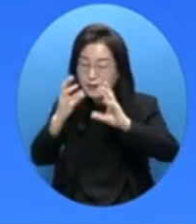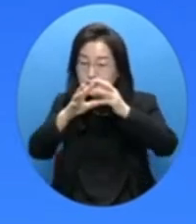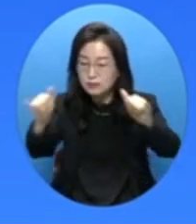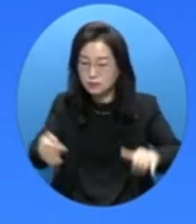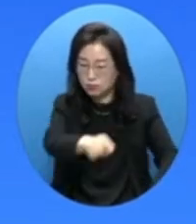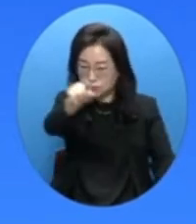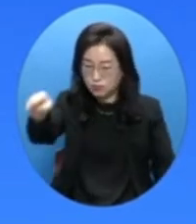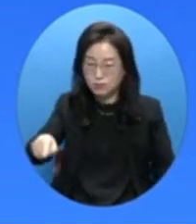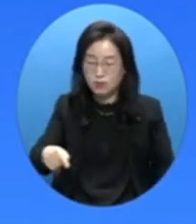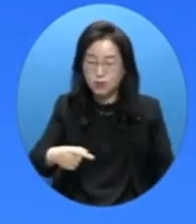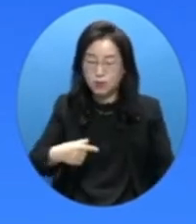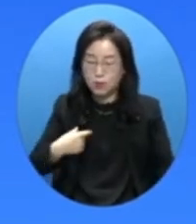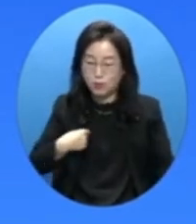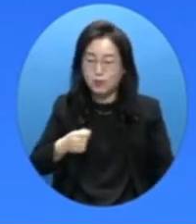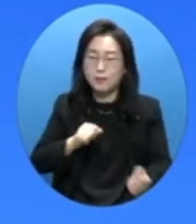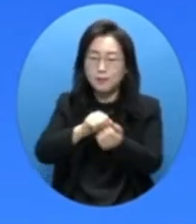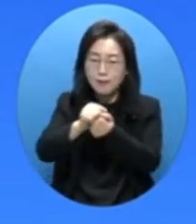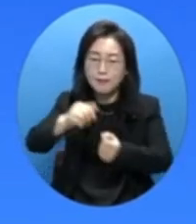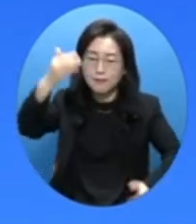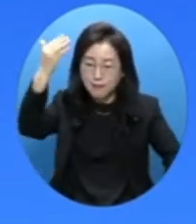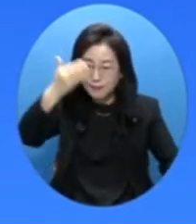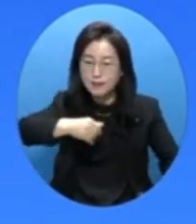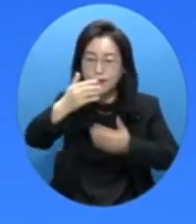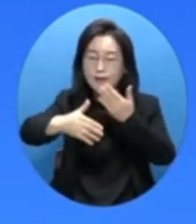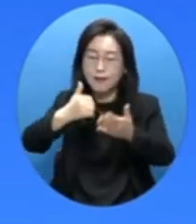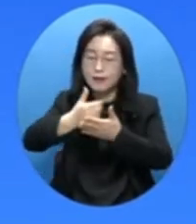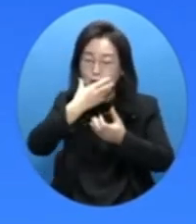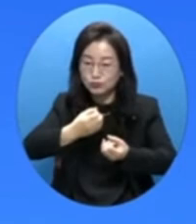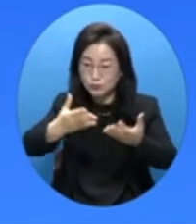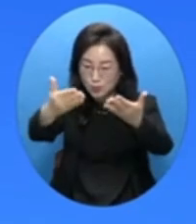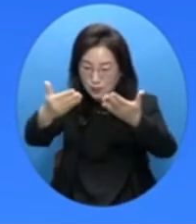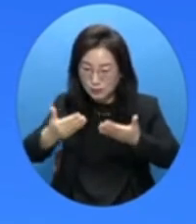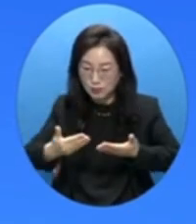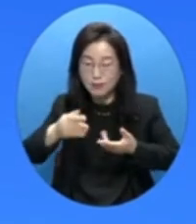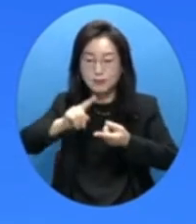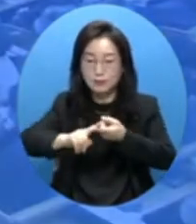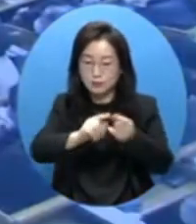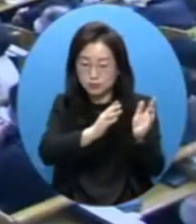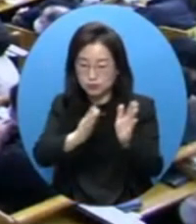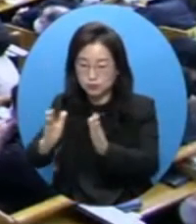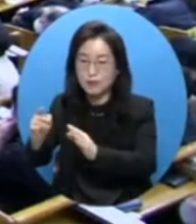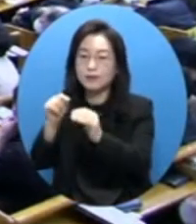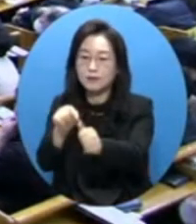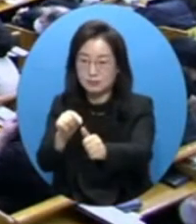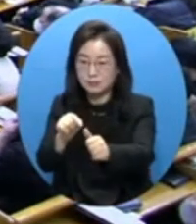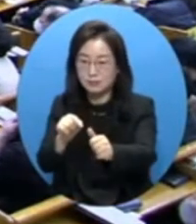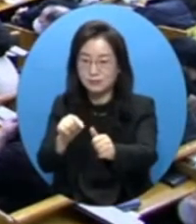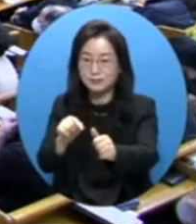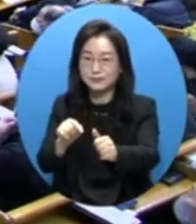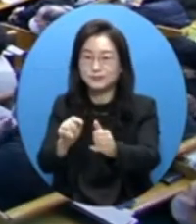깨끗이 하여 하나님의 그 축복을 준비하라고 했습니다